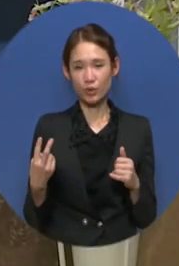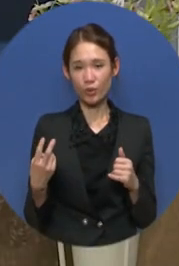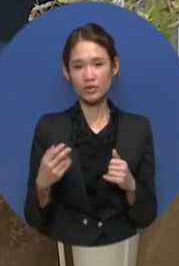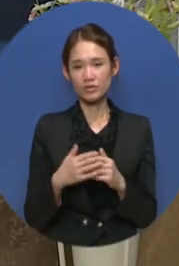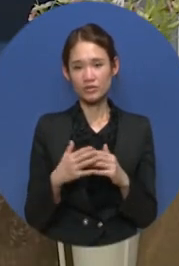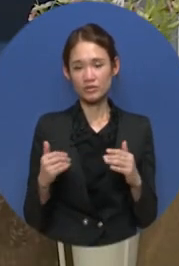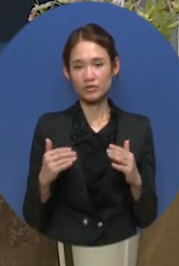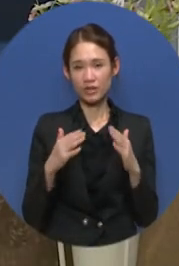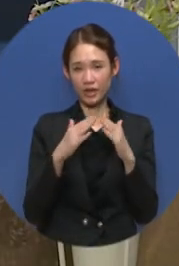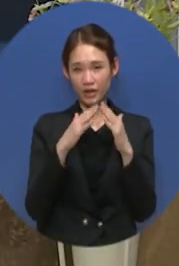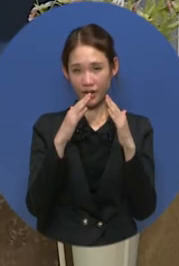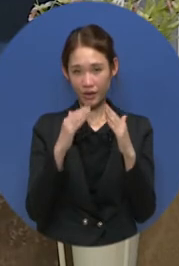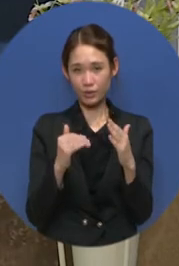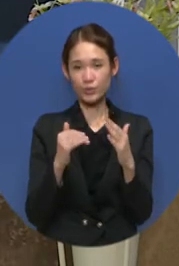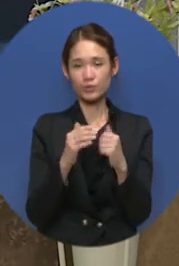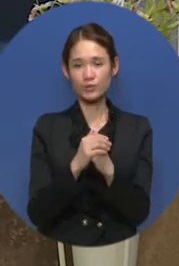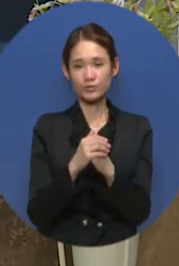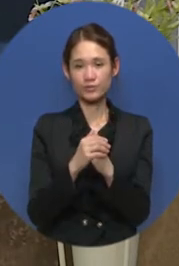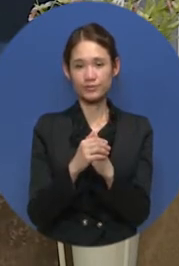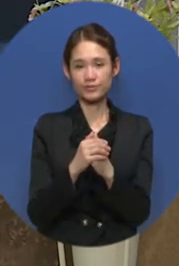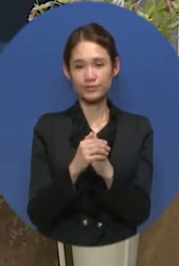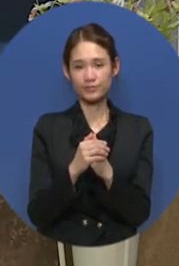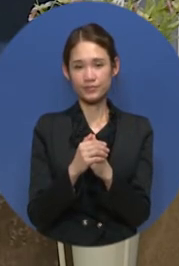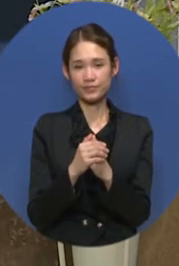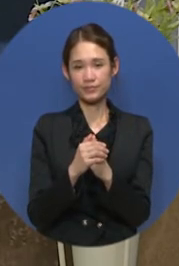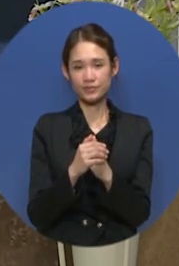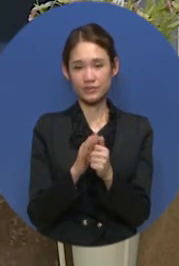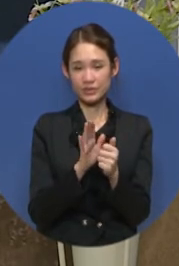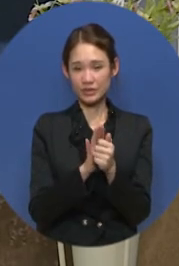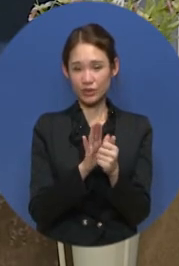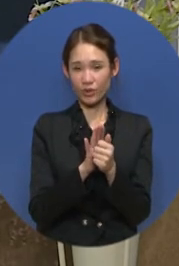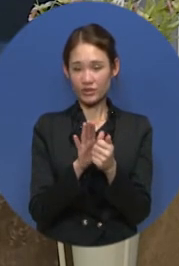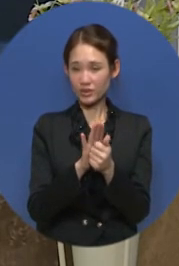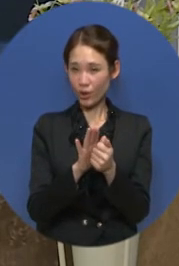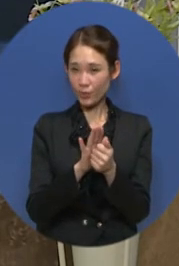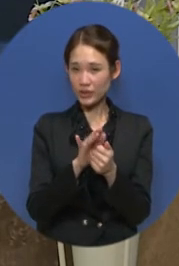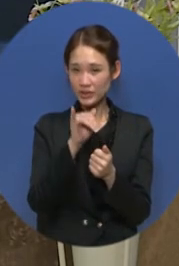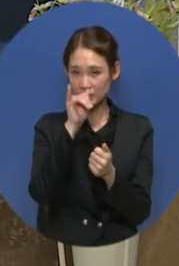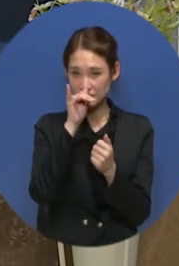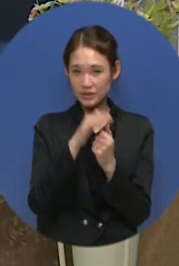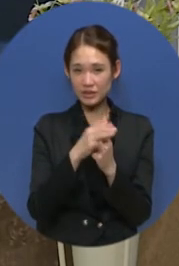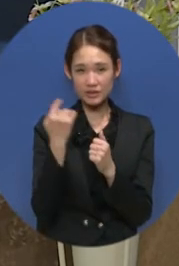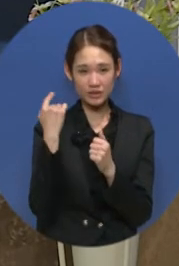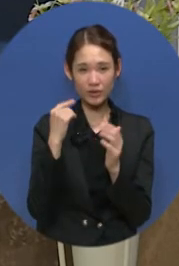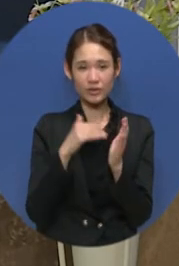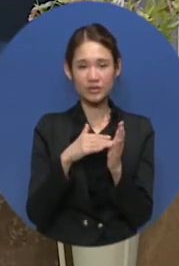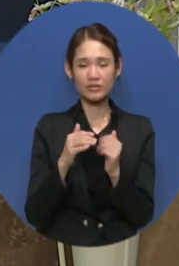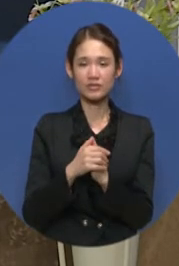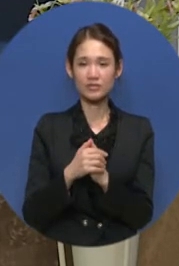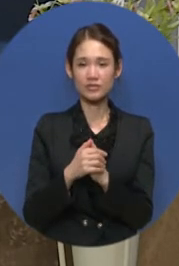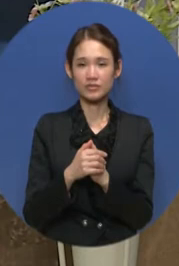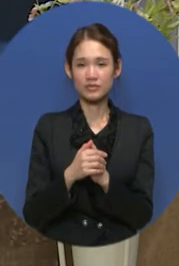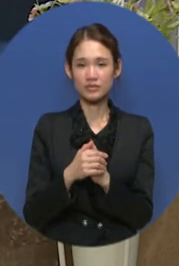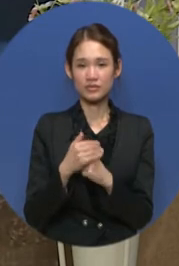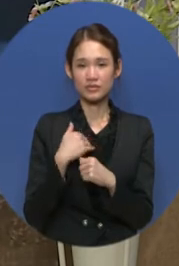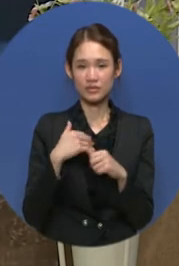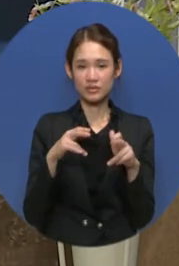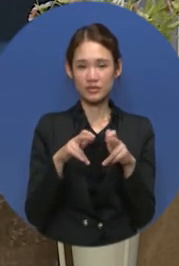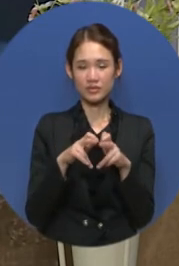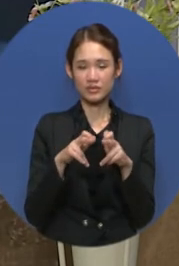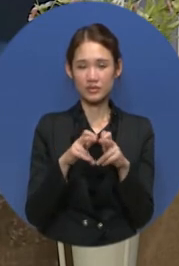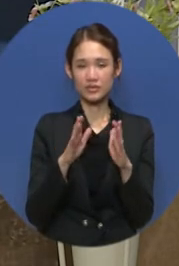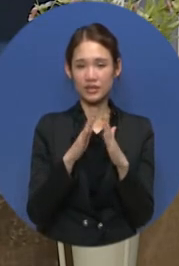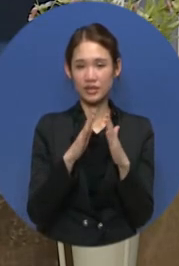아니라 그 직원들의 가족에게까지 좀 지원하는 서비스를 운영하고 계신다고 들었거든요. 네. 저희 이제